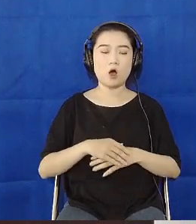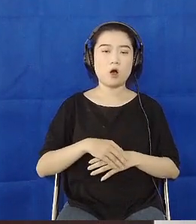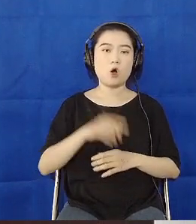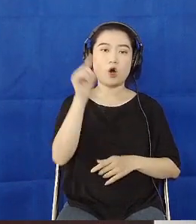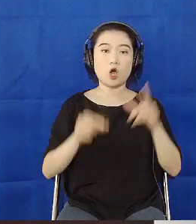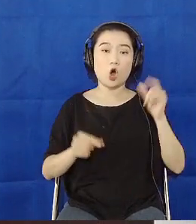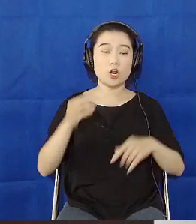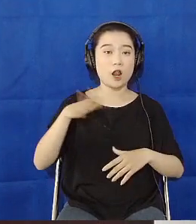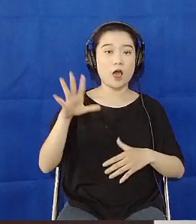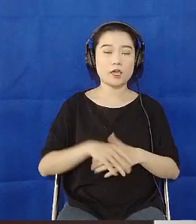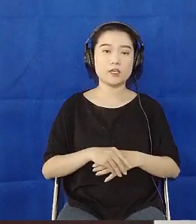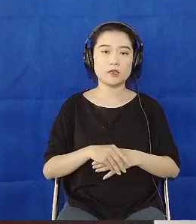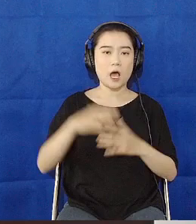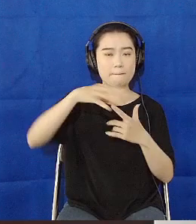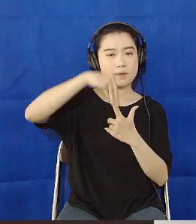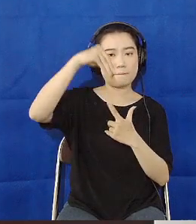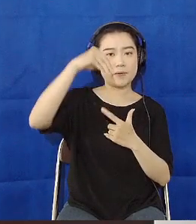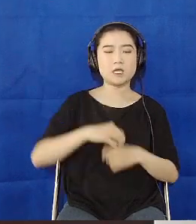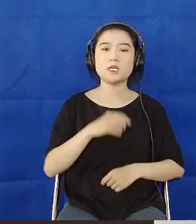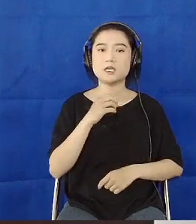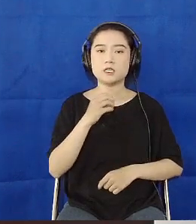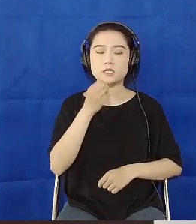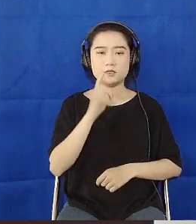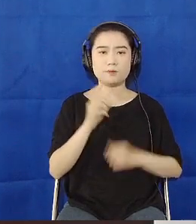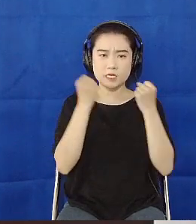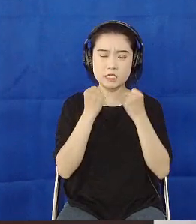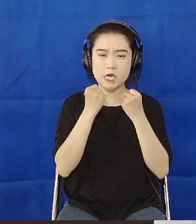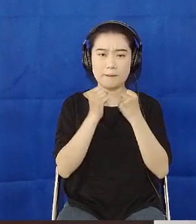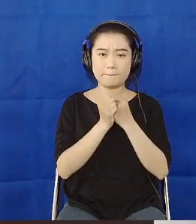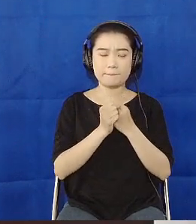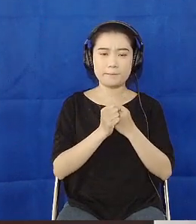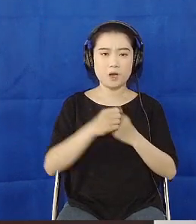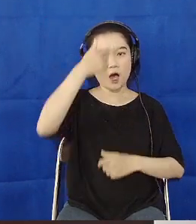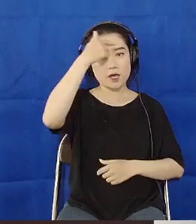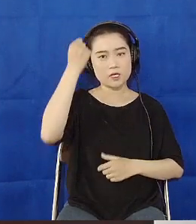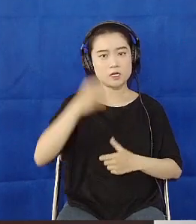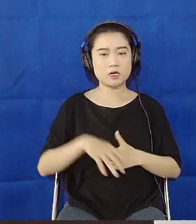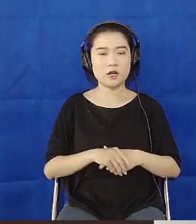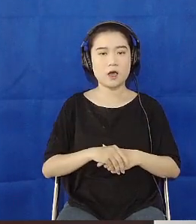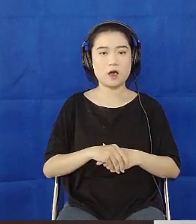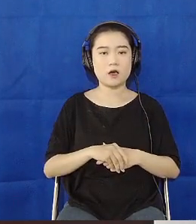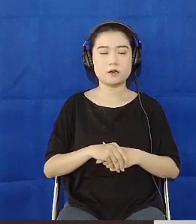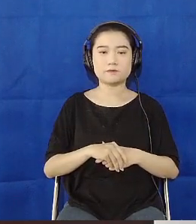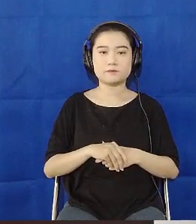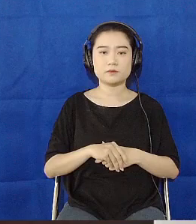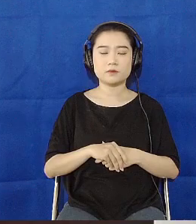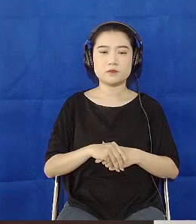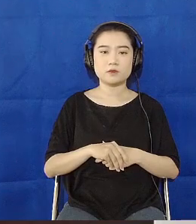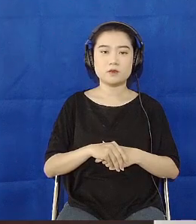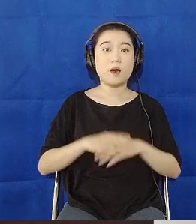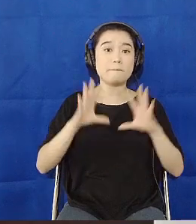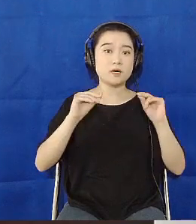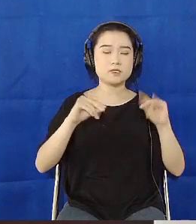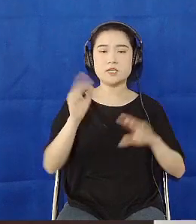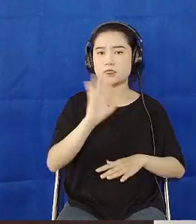engkau memilih untuk diam saja hanya karena dengan alasan tidak ada yang mengupah,